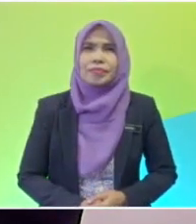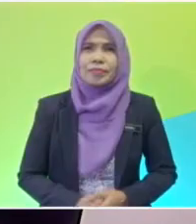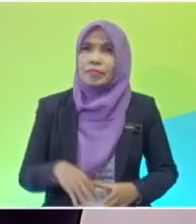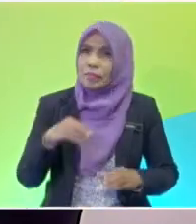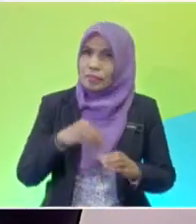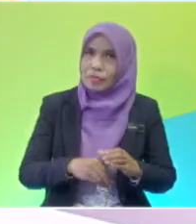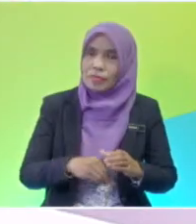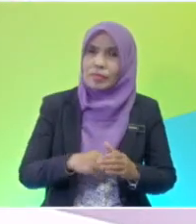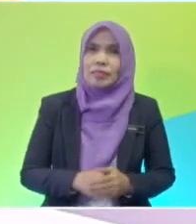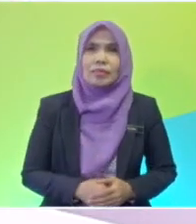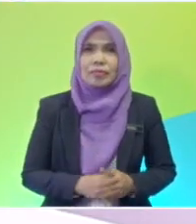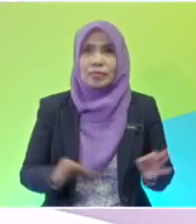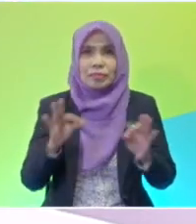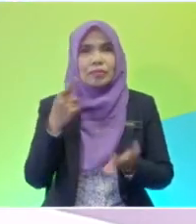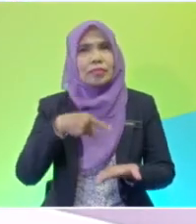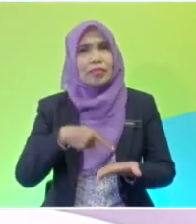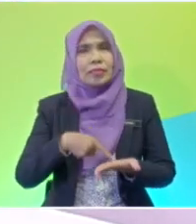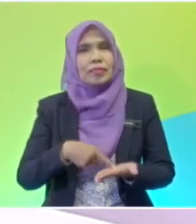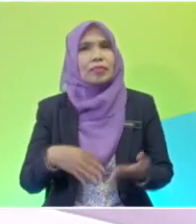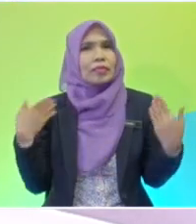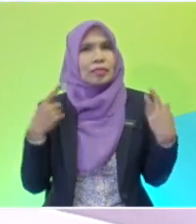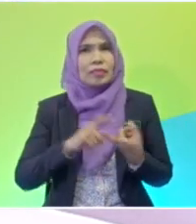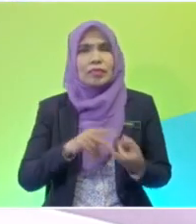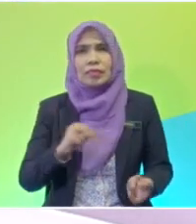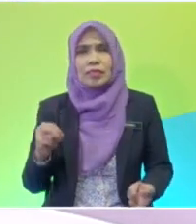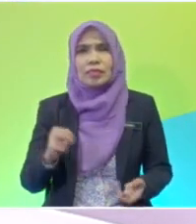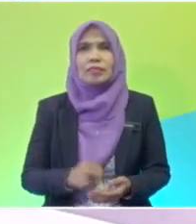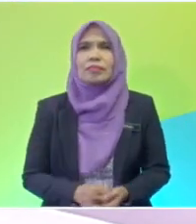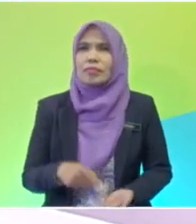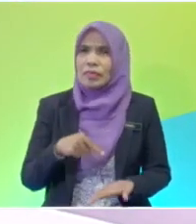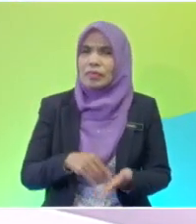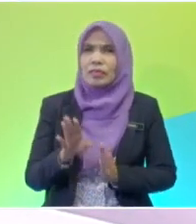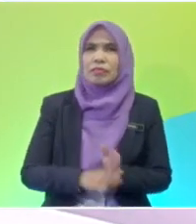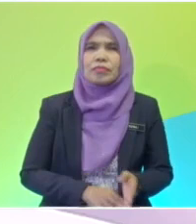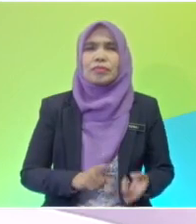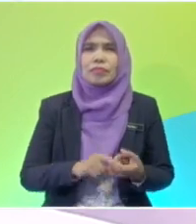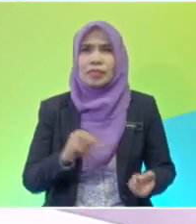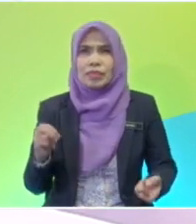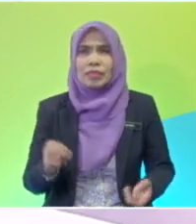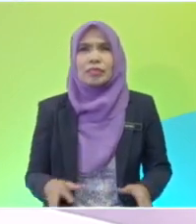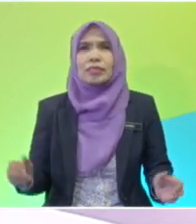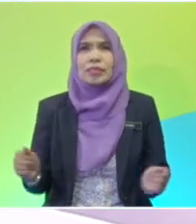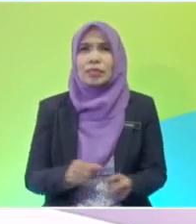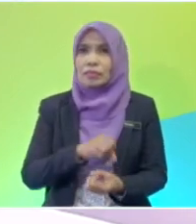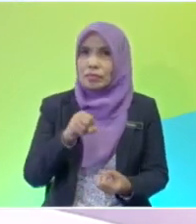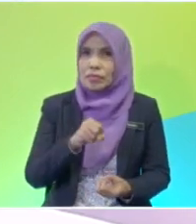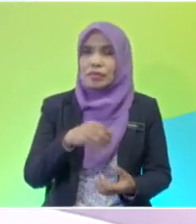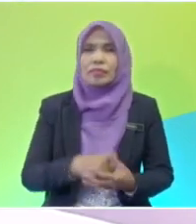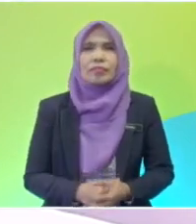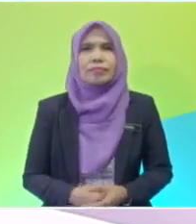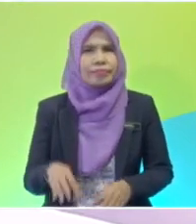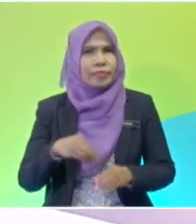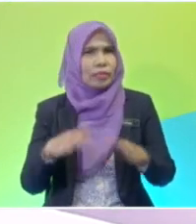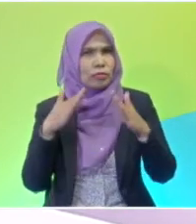Apakah ini ada kaitan dengan persitaran rumah Adakah ini juga sebenarnya Perlu